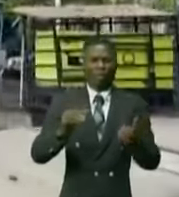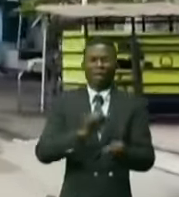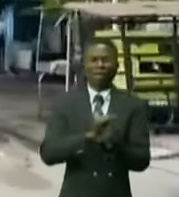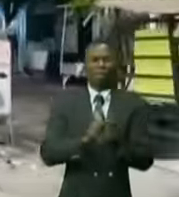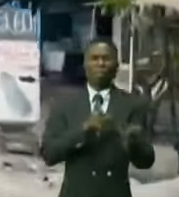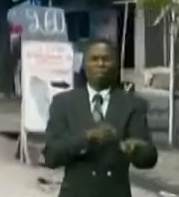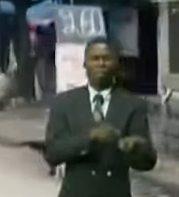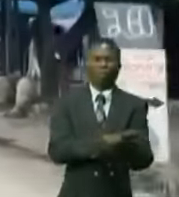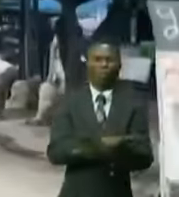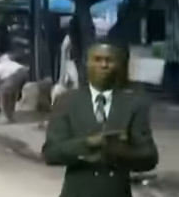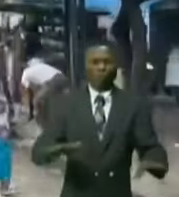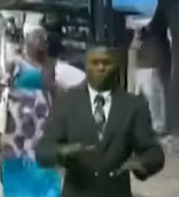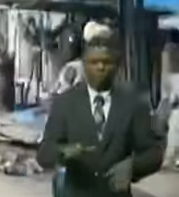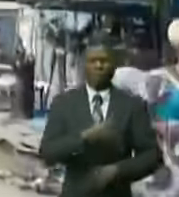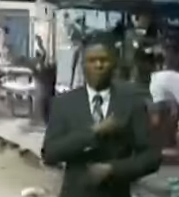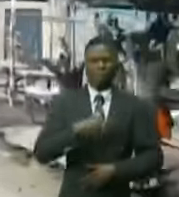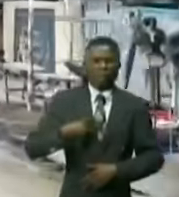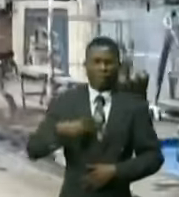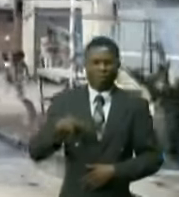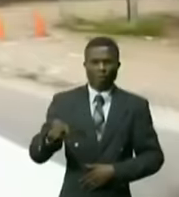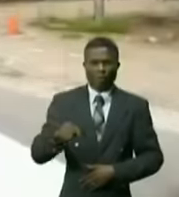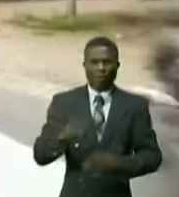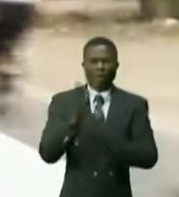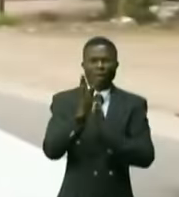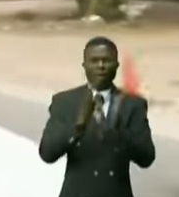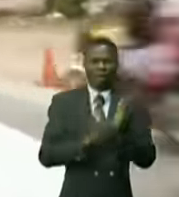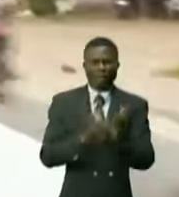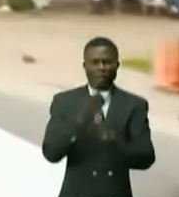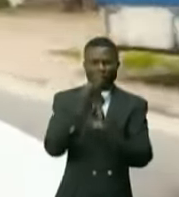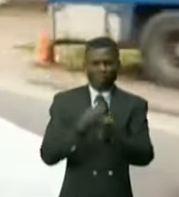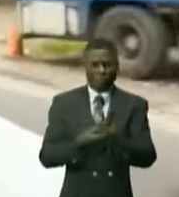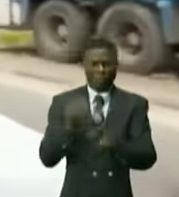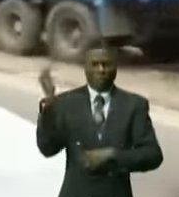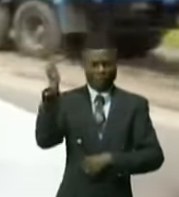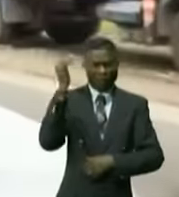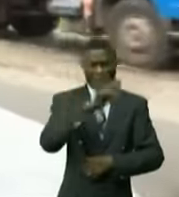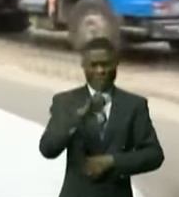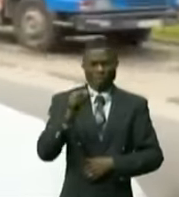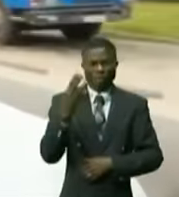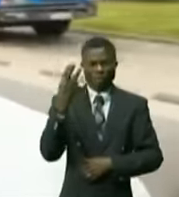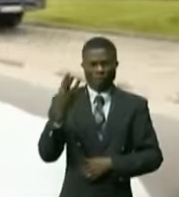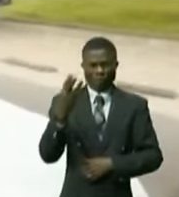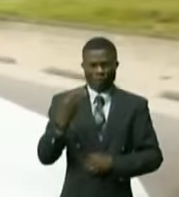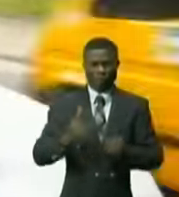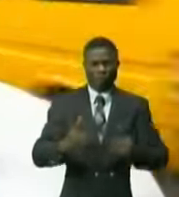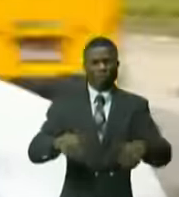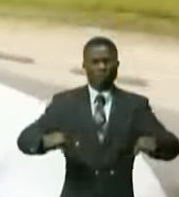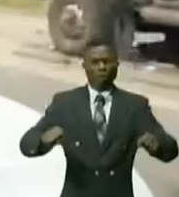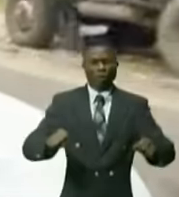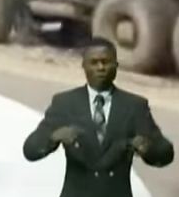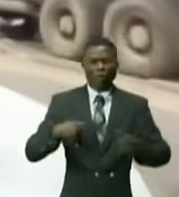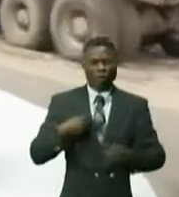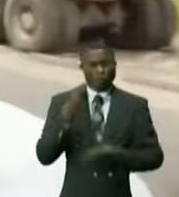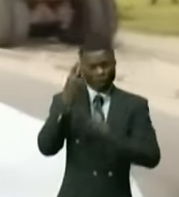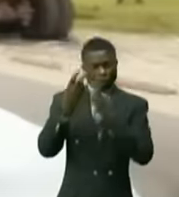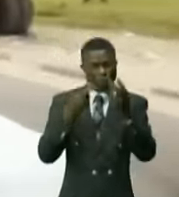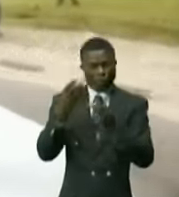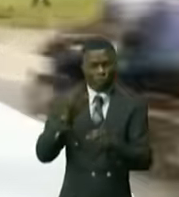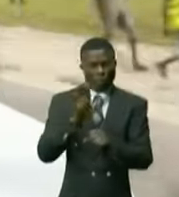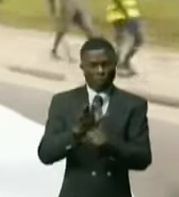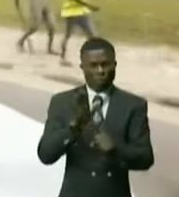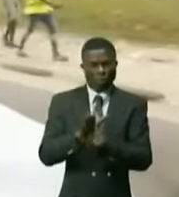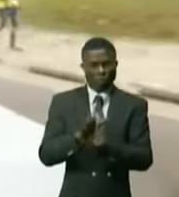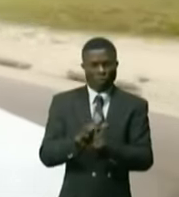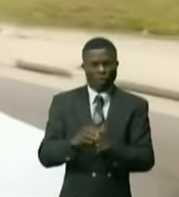Le matin, 19 décembre 2023, poursuivant cette balade en moto. Nous allons faire un tour dans les différents coins chauds